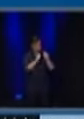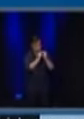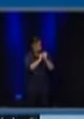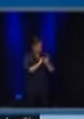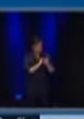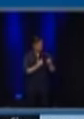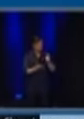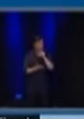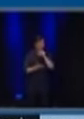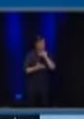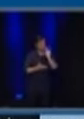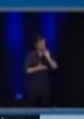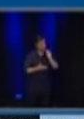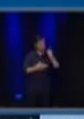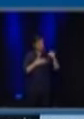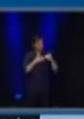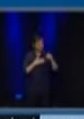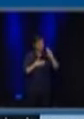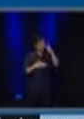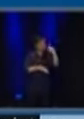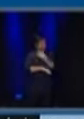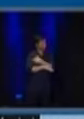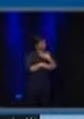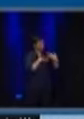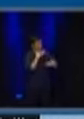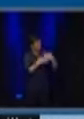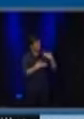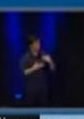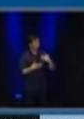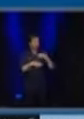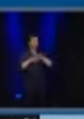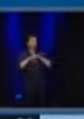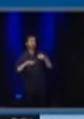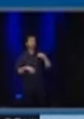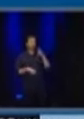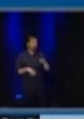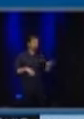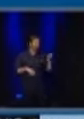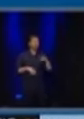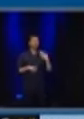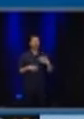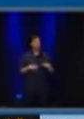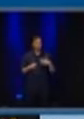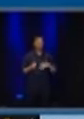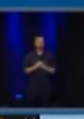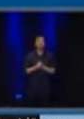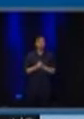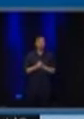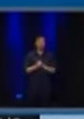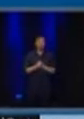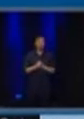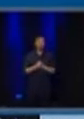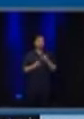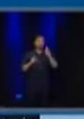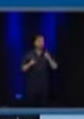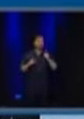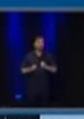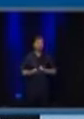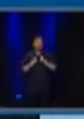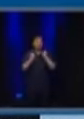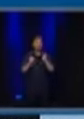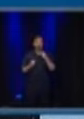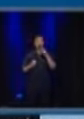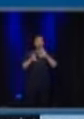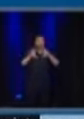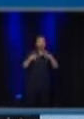75 %, on est même à 80 % pour la première dose, mais il y a des efforts à faire dans